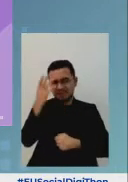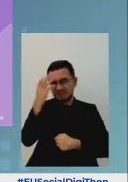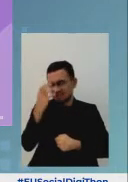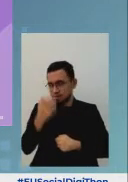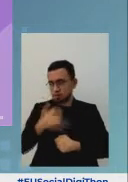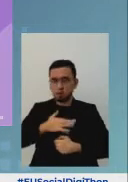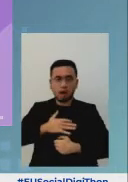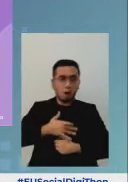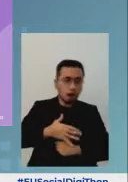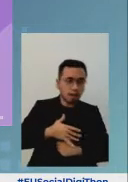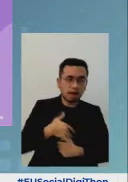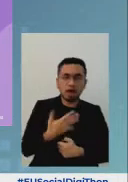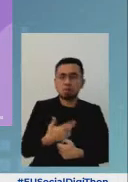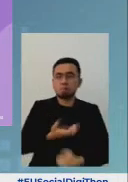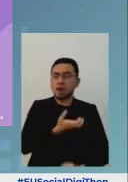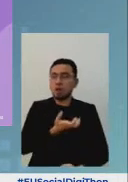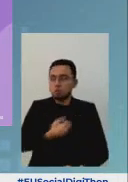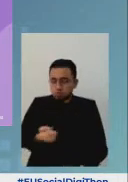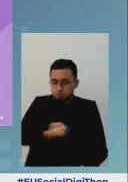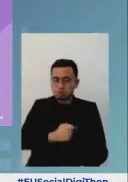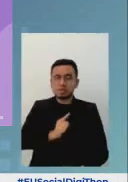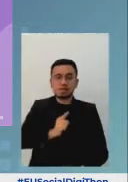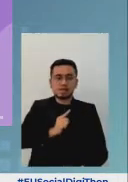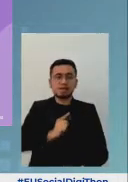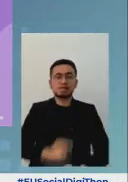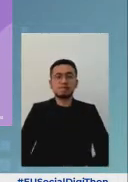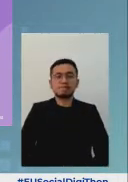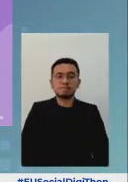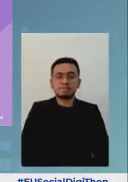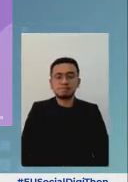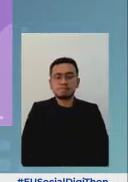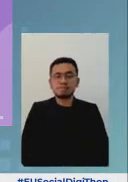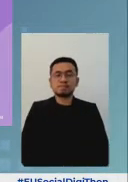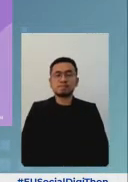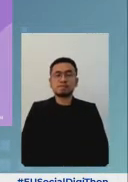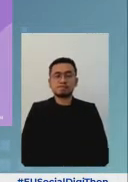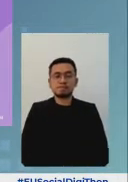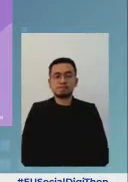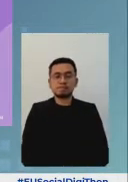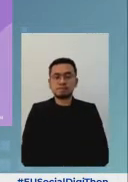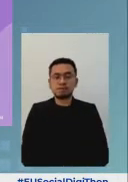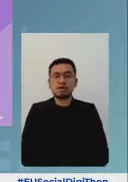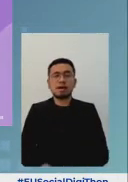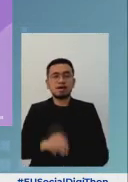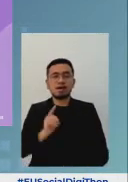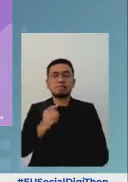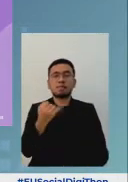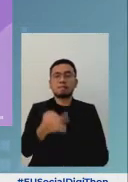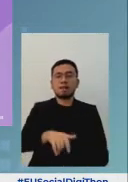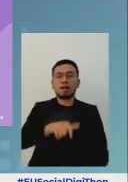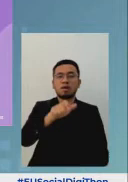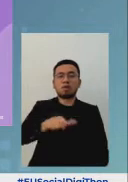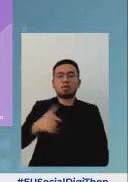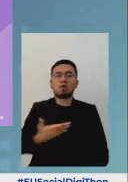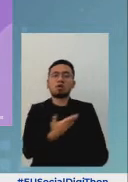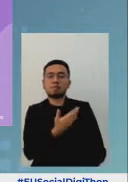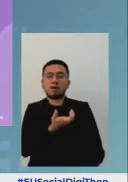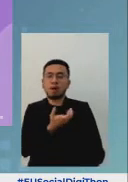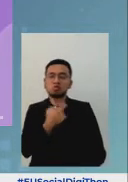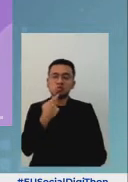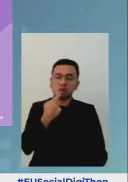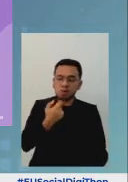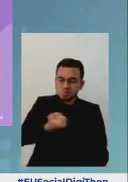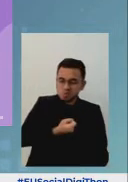diri. Bahkan pada yang sudah parah juga sudah melakukan percobaan bunuh diri. Dan itu tentunya tidak kita inginkan bersama